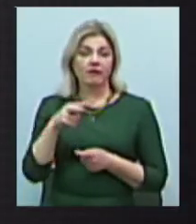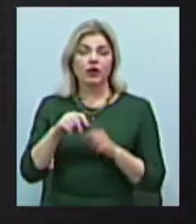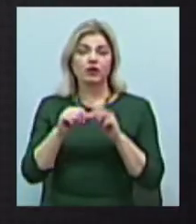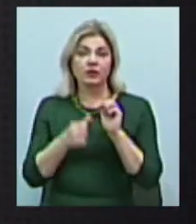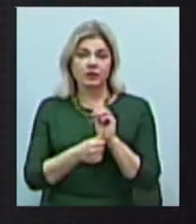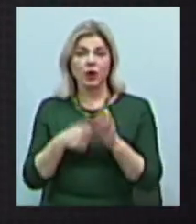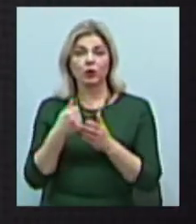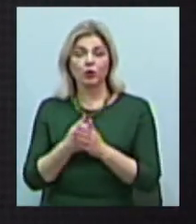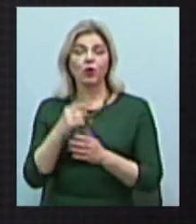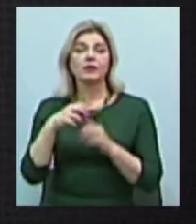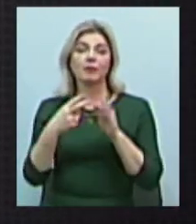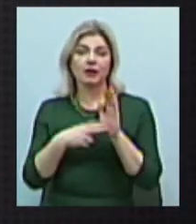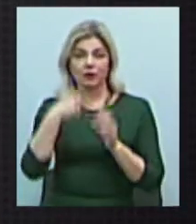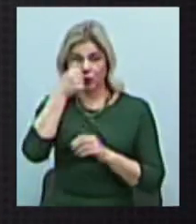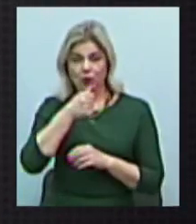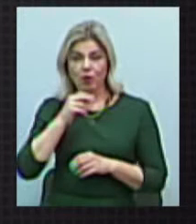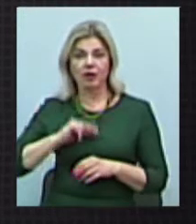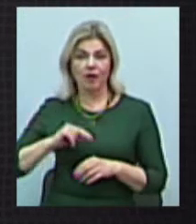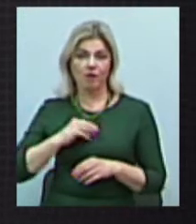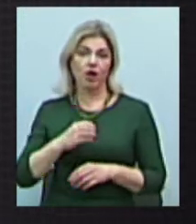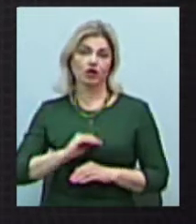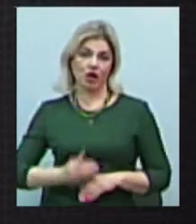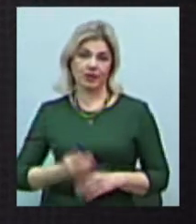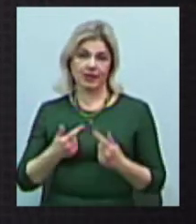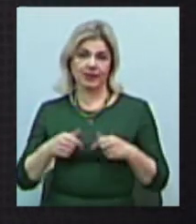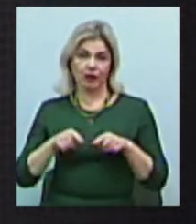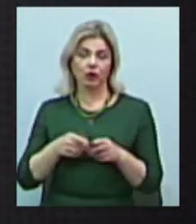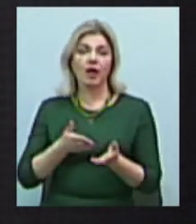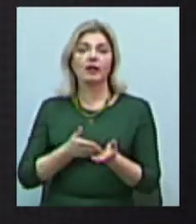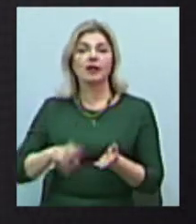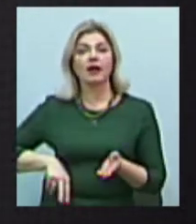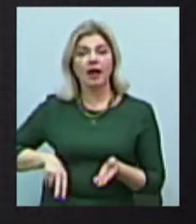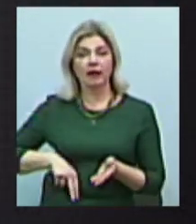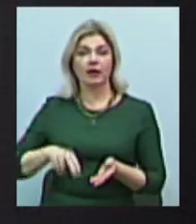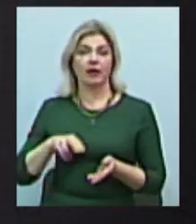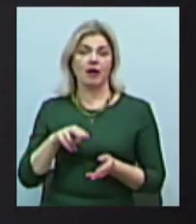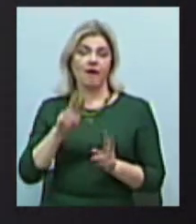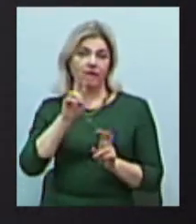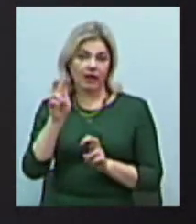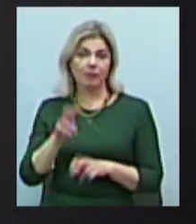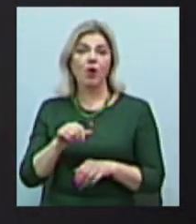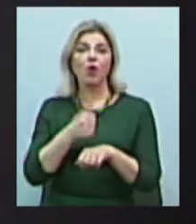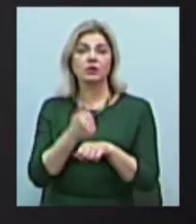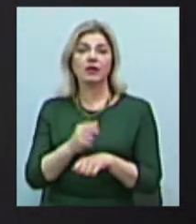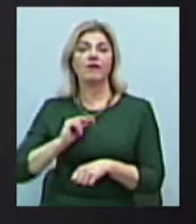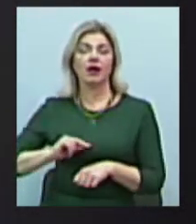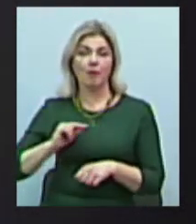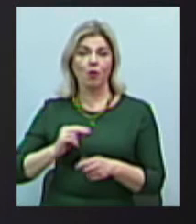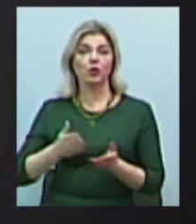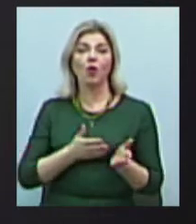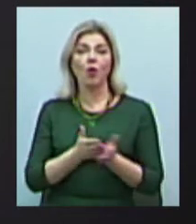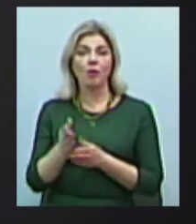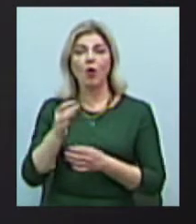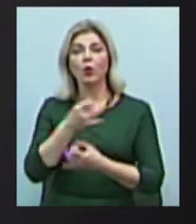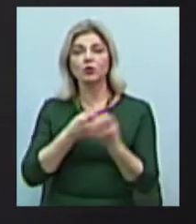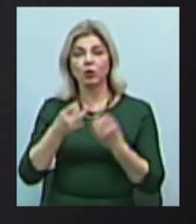липень 2017 працює в приватному секторі директором ТОВ «Інтертрансконсалт». Основний вид діяльності компанії – консультація